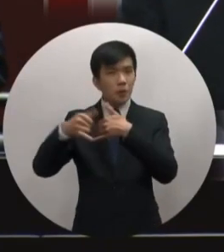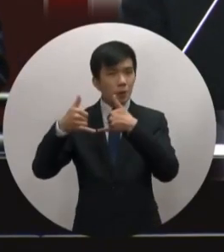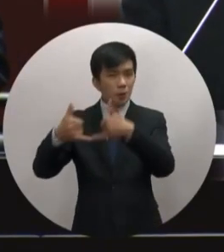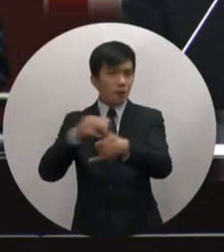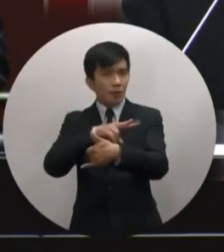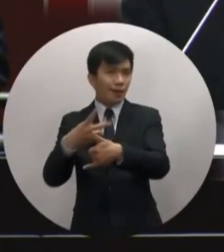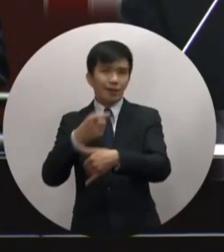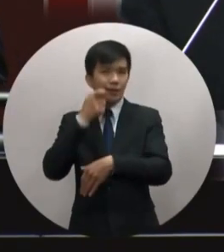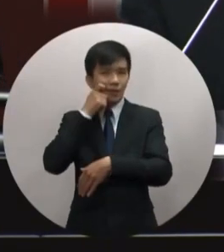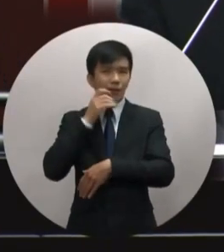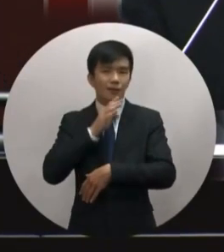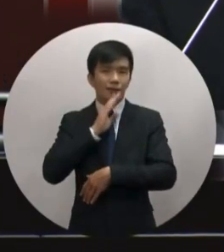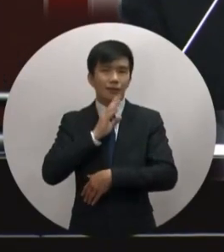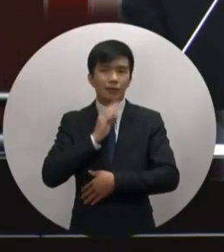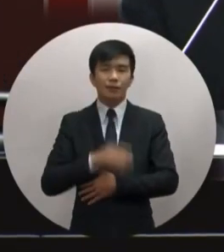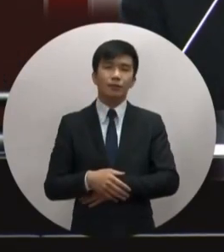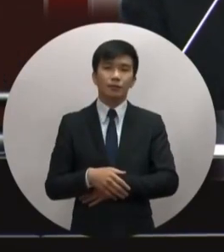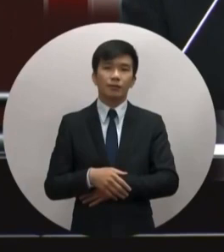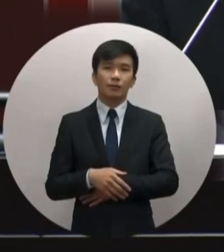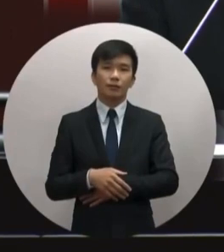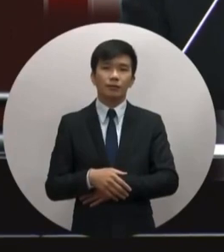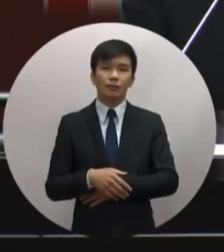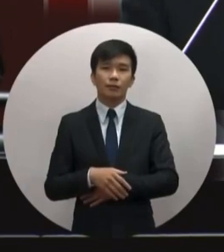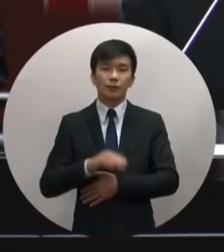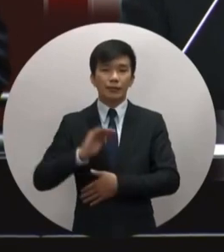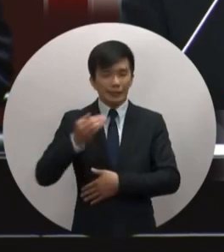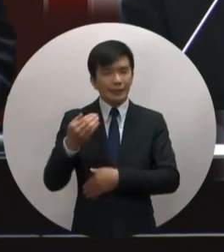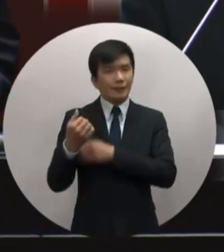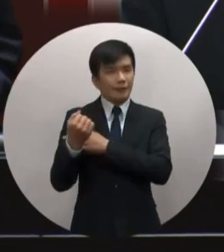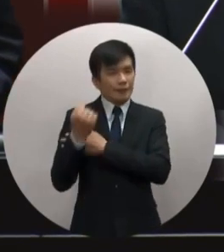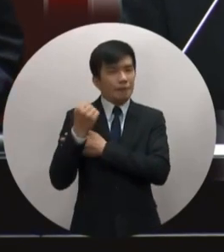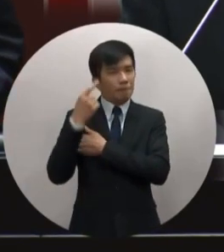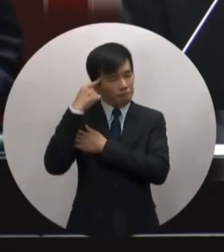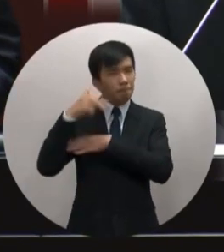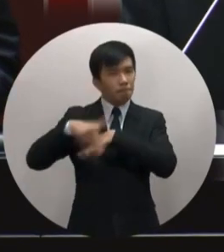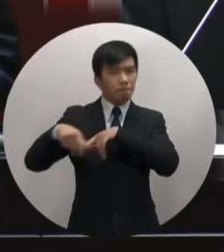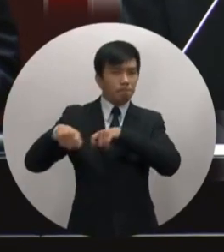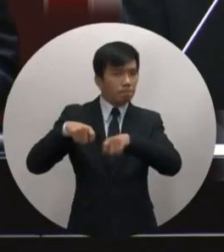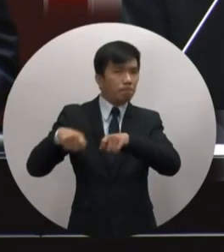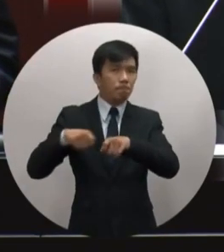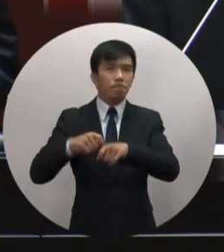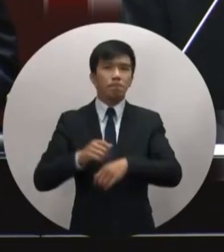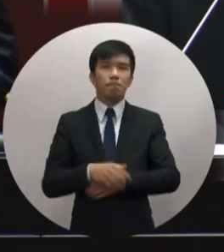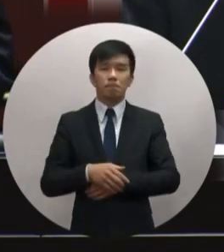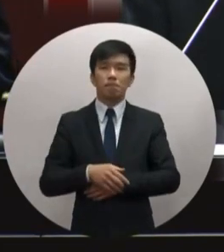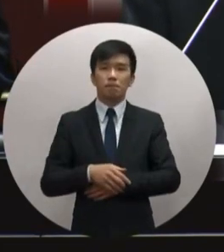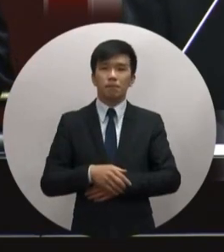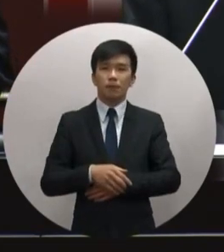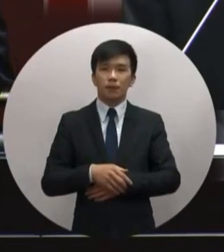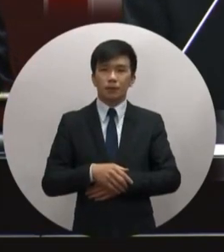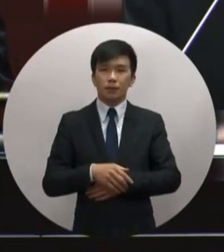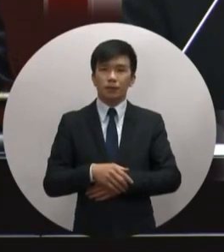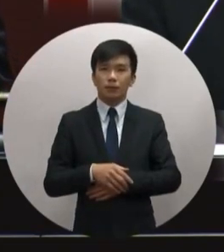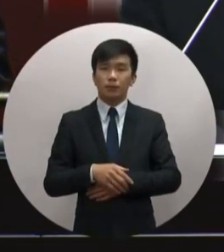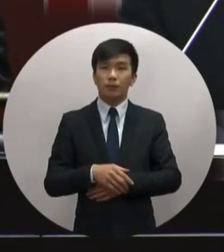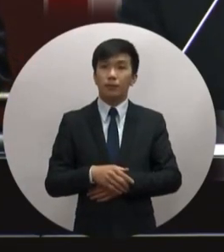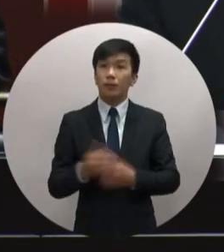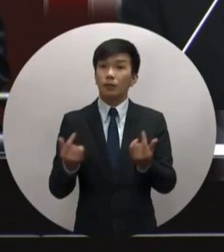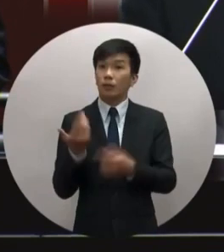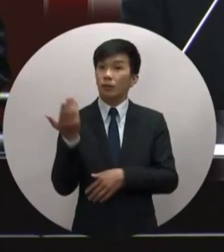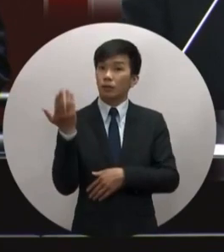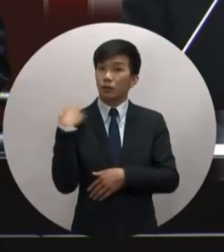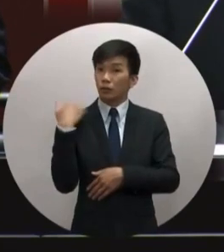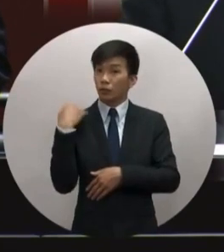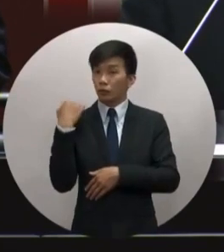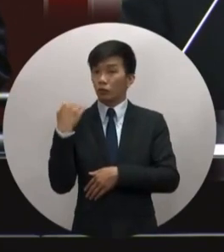困難不過我們也是盡一切的方法那所以就是像我們那天去會